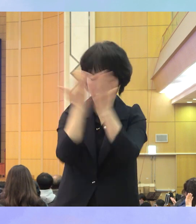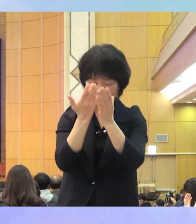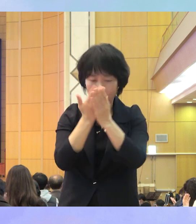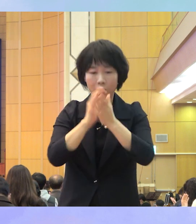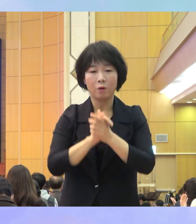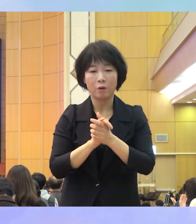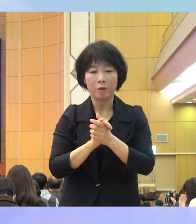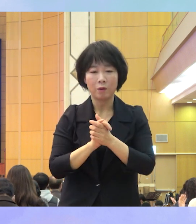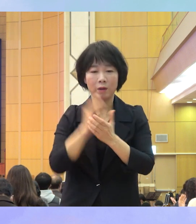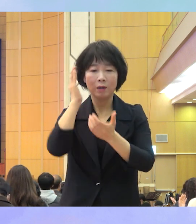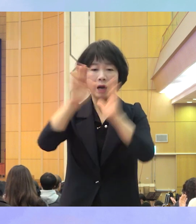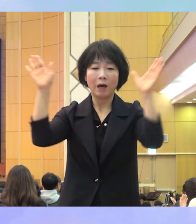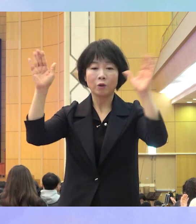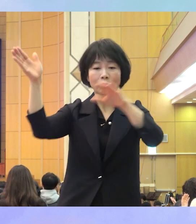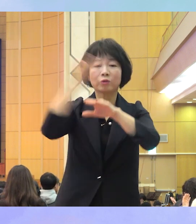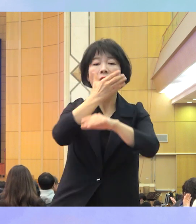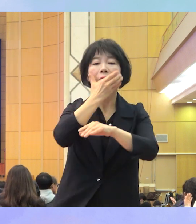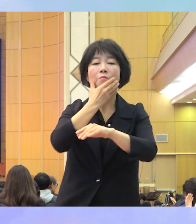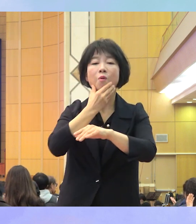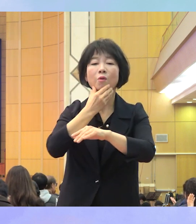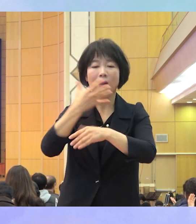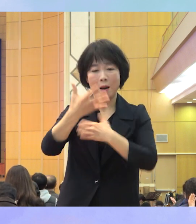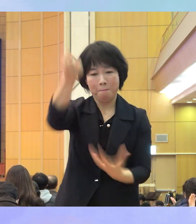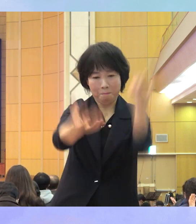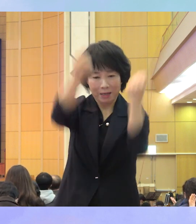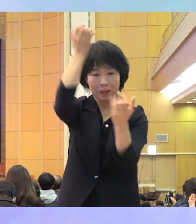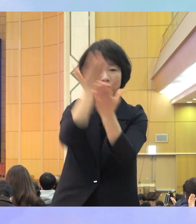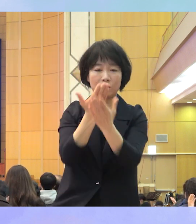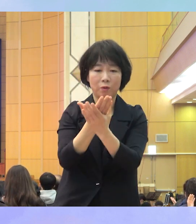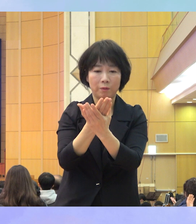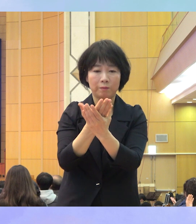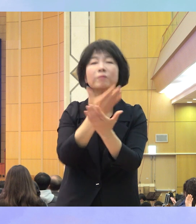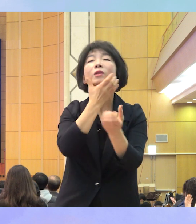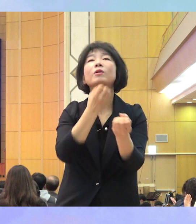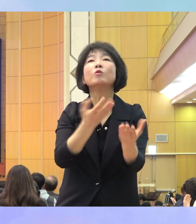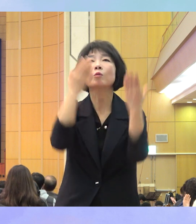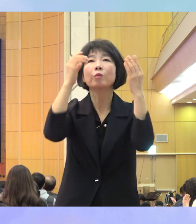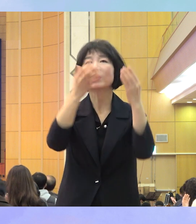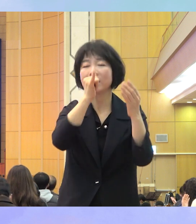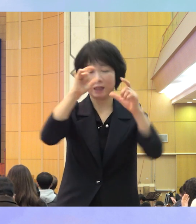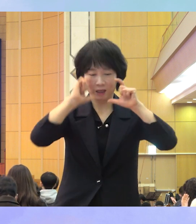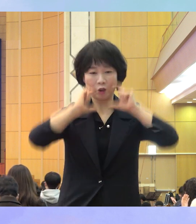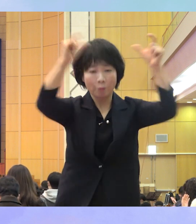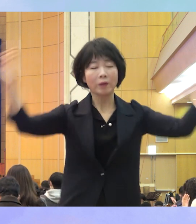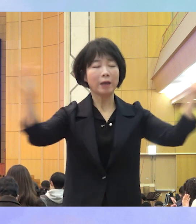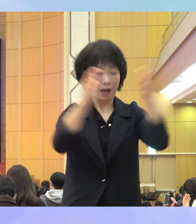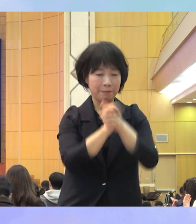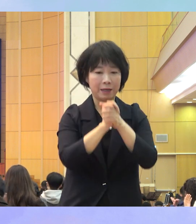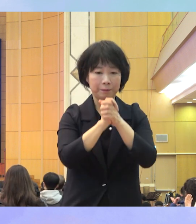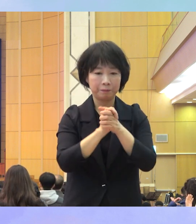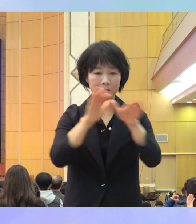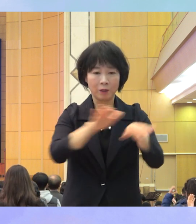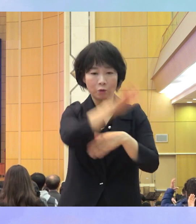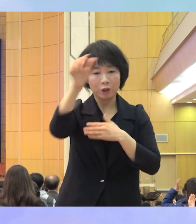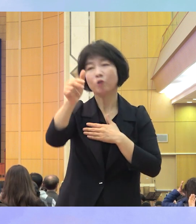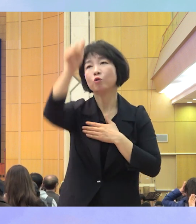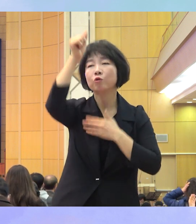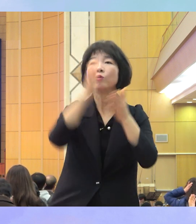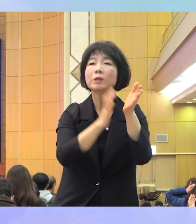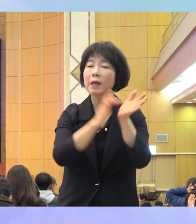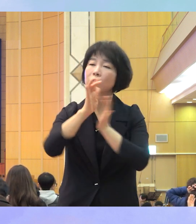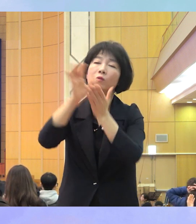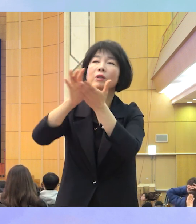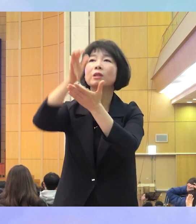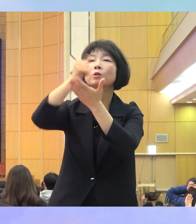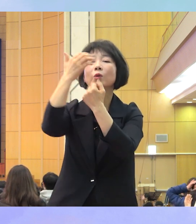하시고 하늘로부터 복이 내려오게 하시고 축복이 임할지어다. 이제는 우리 주 예수